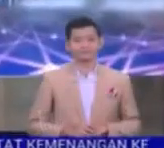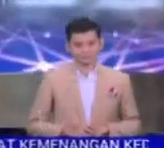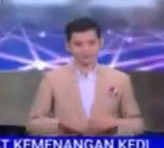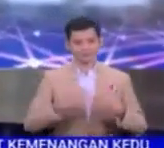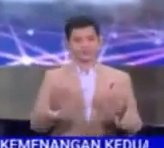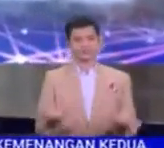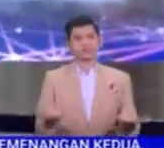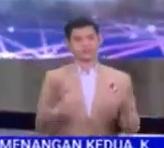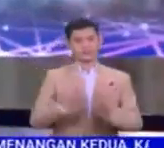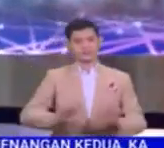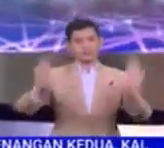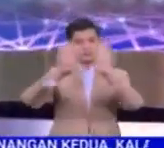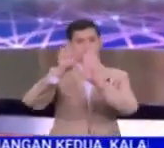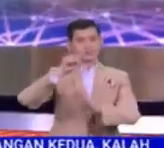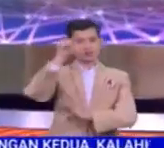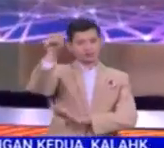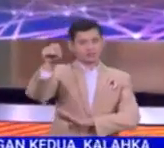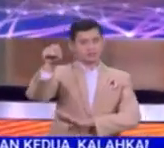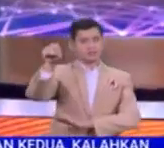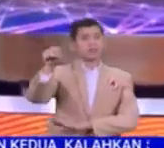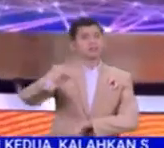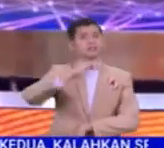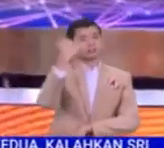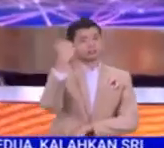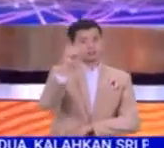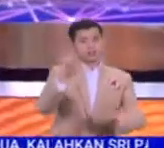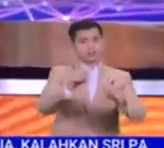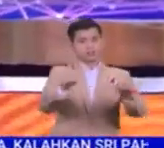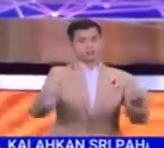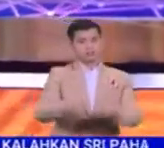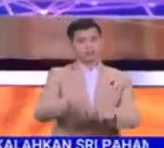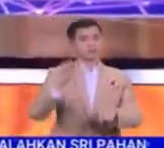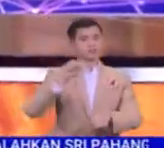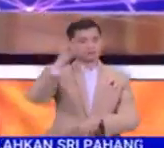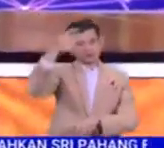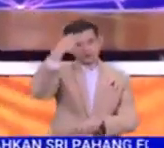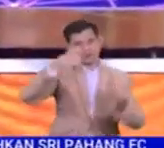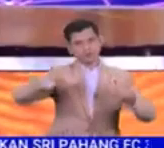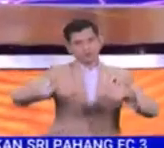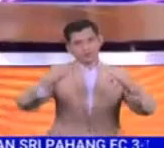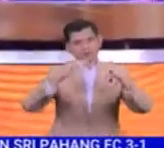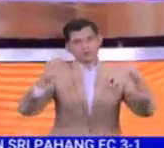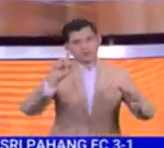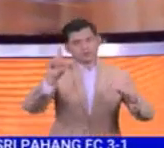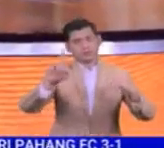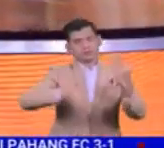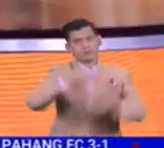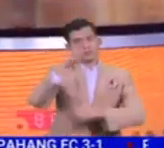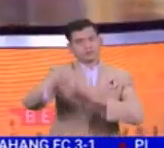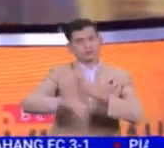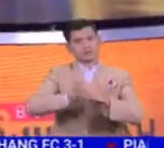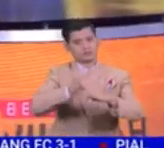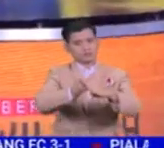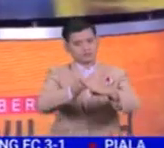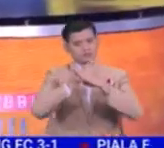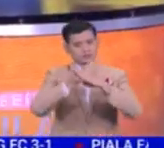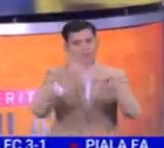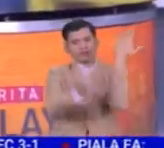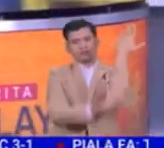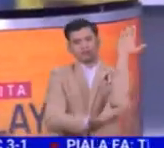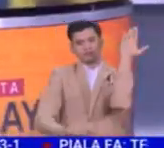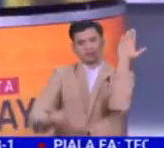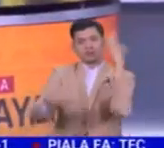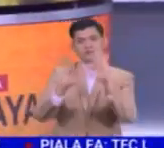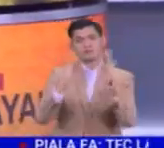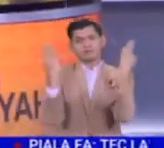Dari negeri di bawah bayu, 10 lokaliti di Sabah dipilih untuk pelaksanaan fasa 1 program pembasmian kemiskinan tega